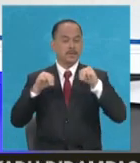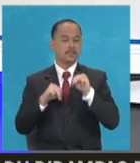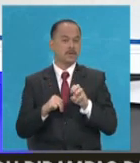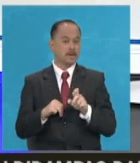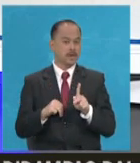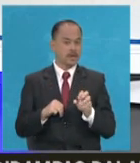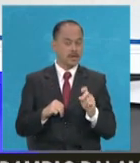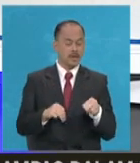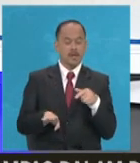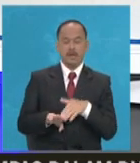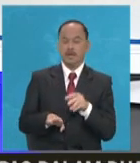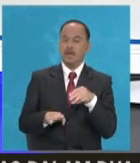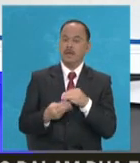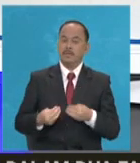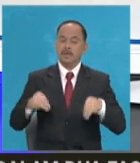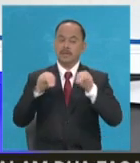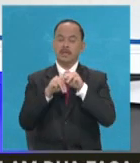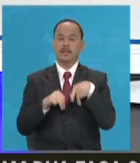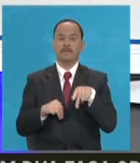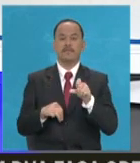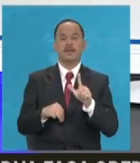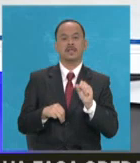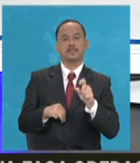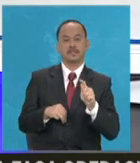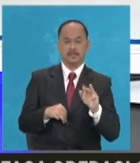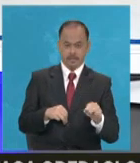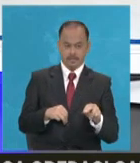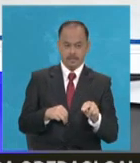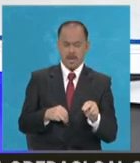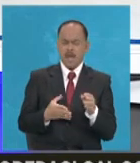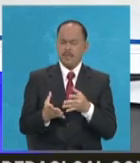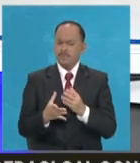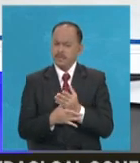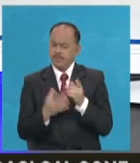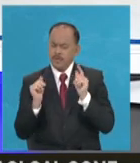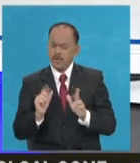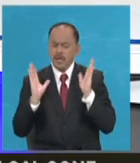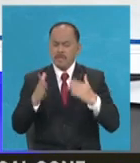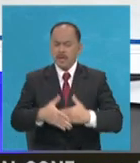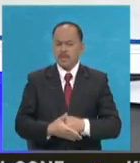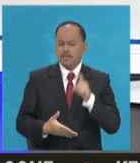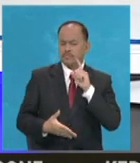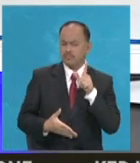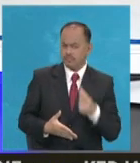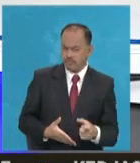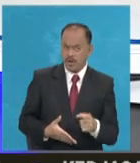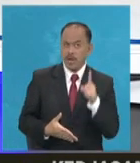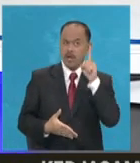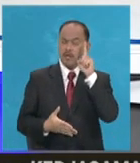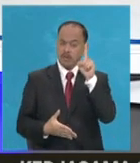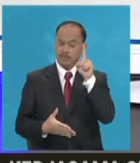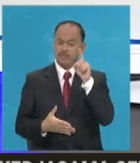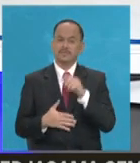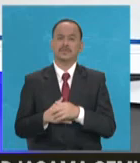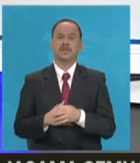Mekkah ke Masjidil Aqsa di Palestine melalui peristiwa ini ibadah sembahyang diperintahkan oleh Allah subhanahu